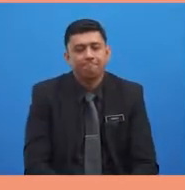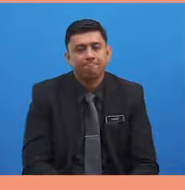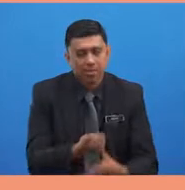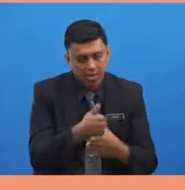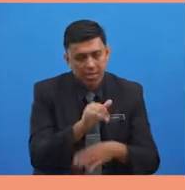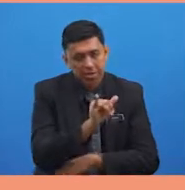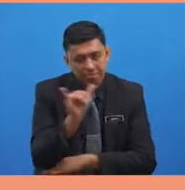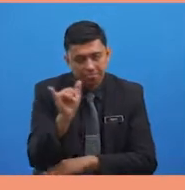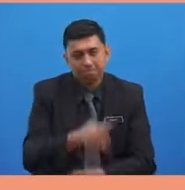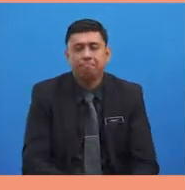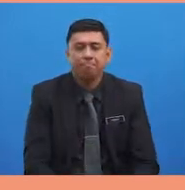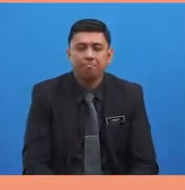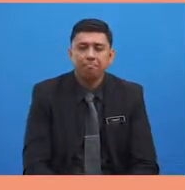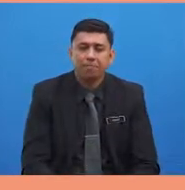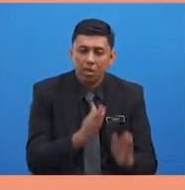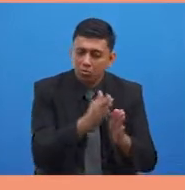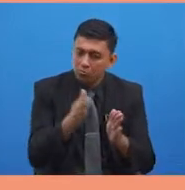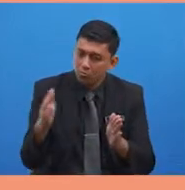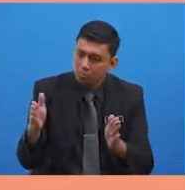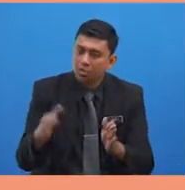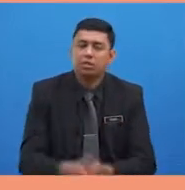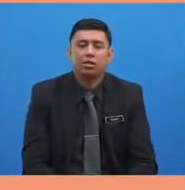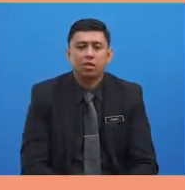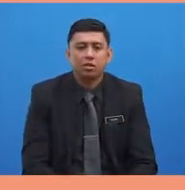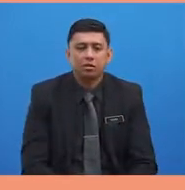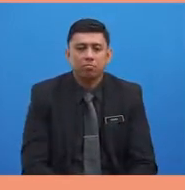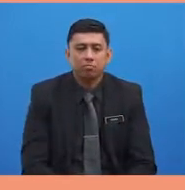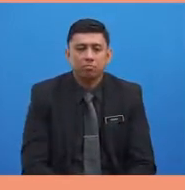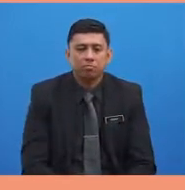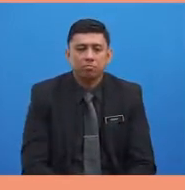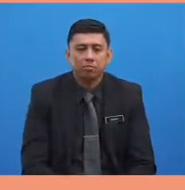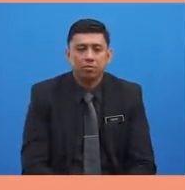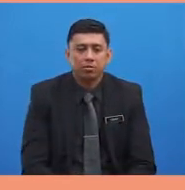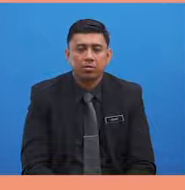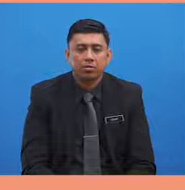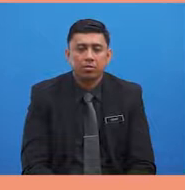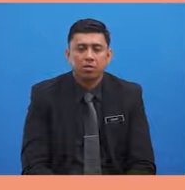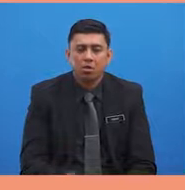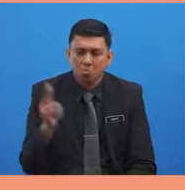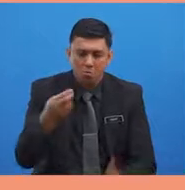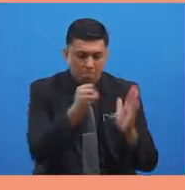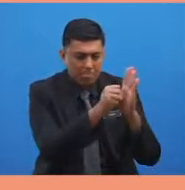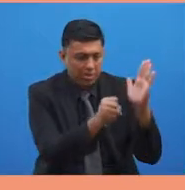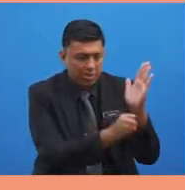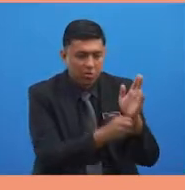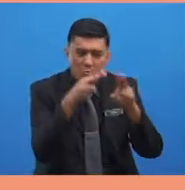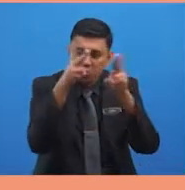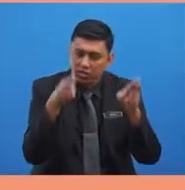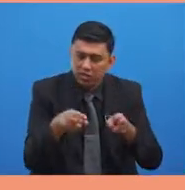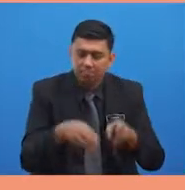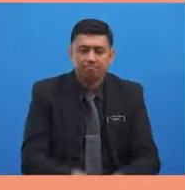Antaranya ialah turutan tindakan yang logik, ungkapan syarat yang perlu diuji,